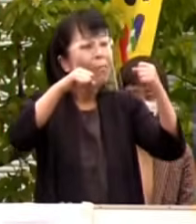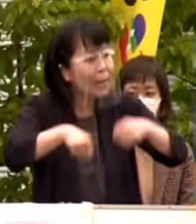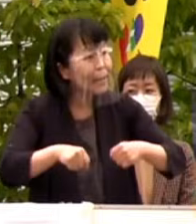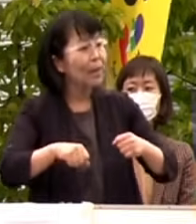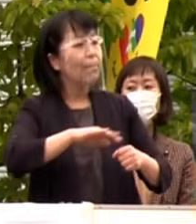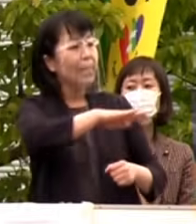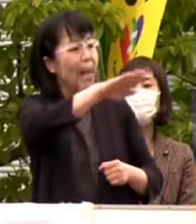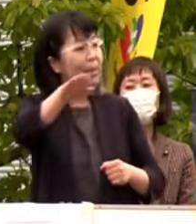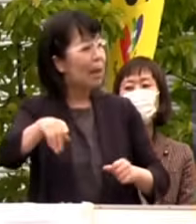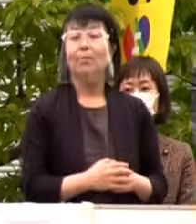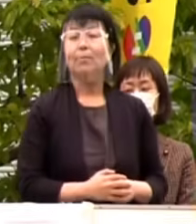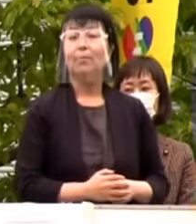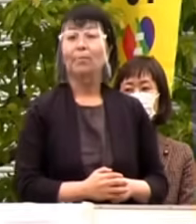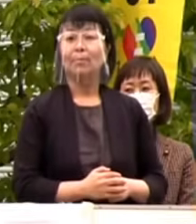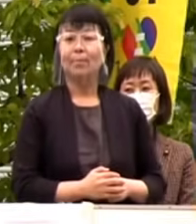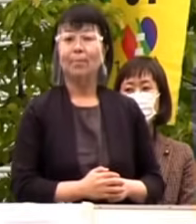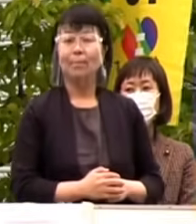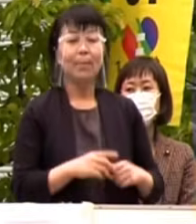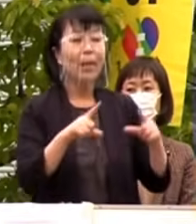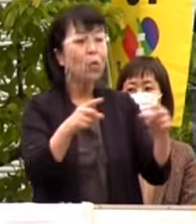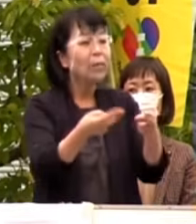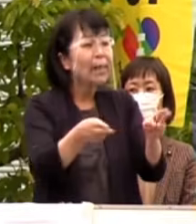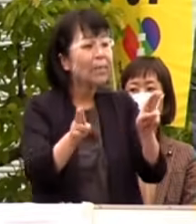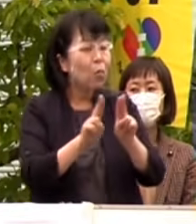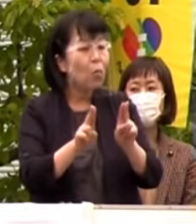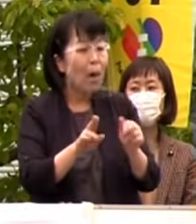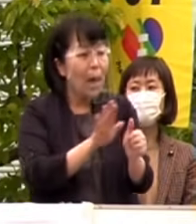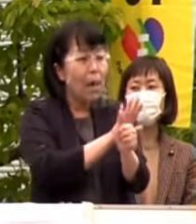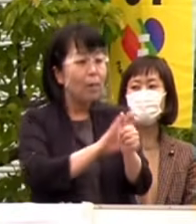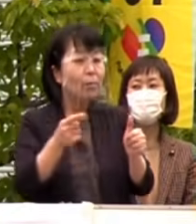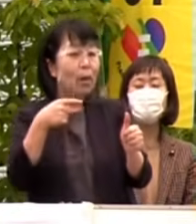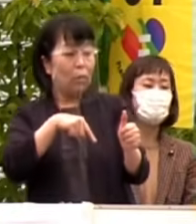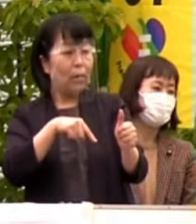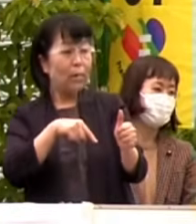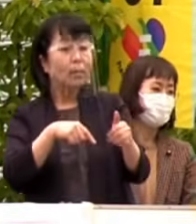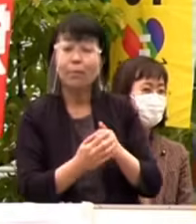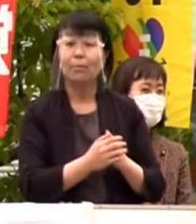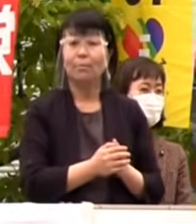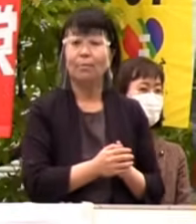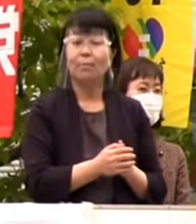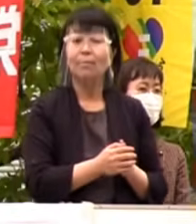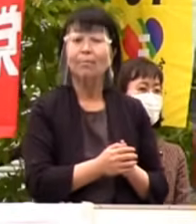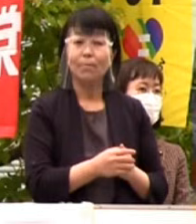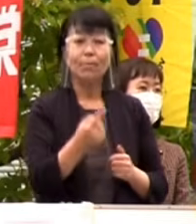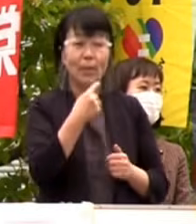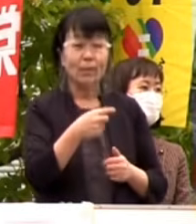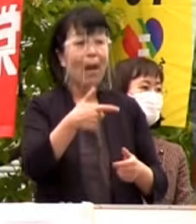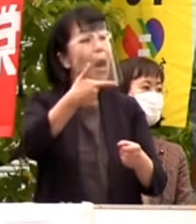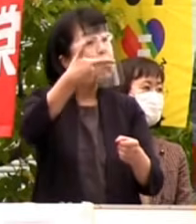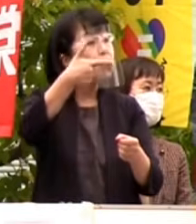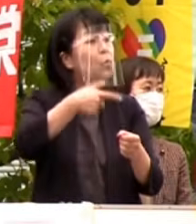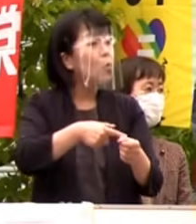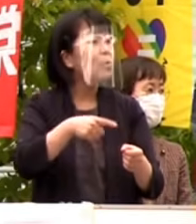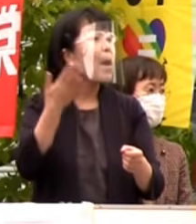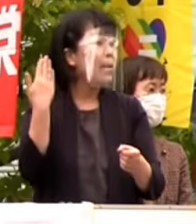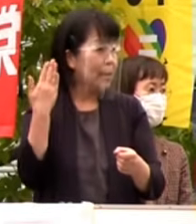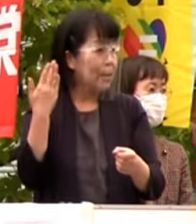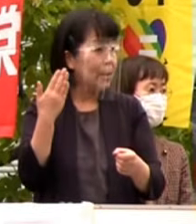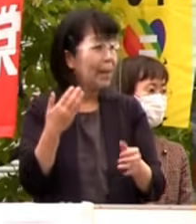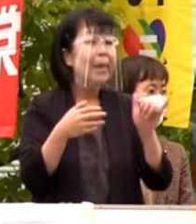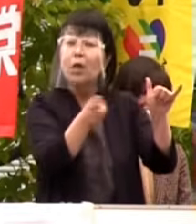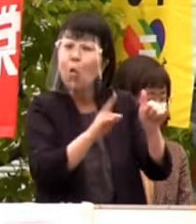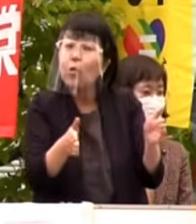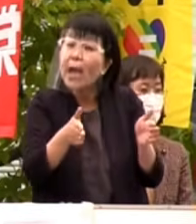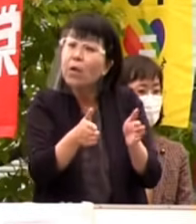と思います。共産党なんで閣外協力なのという声もあるかもしれませんが、私は6年前に野党連合政権